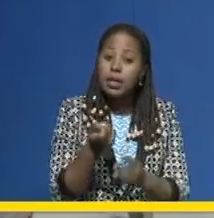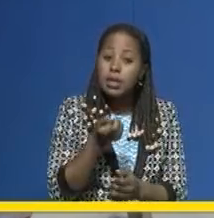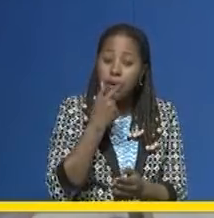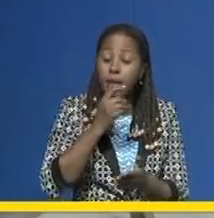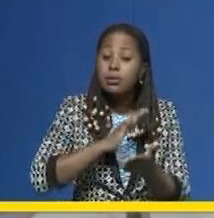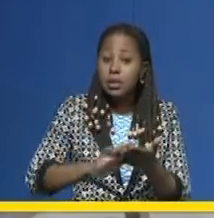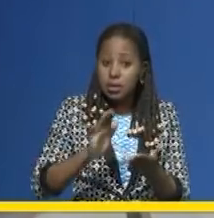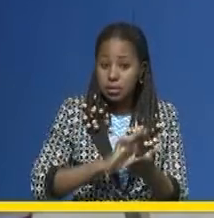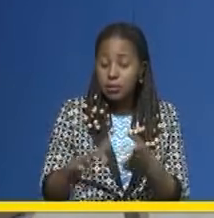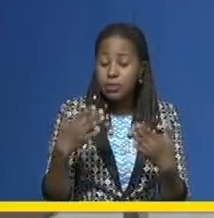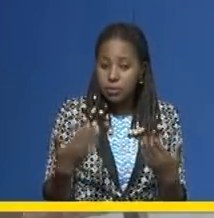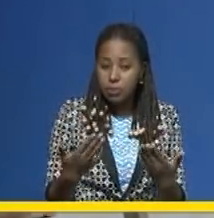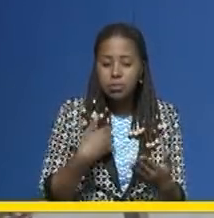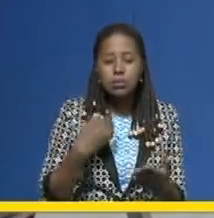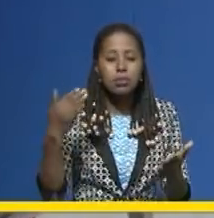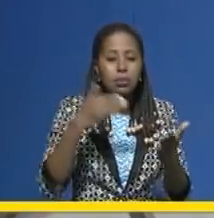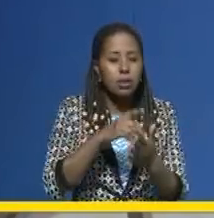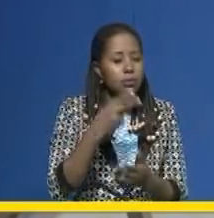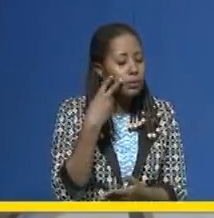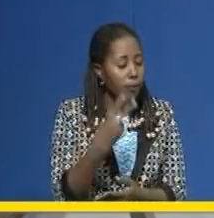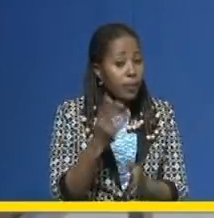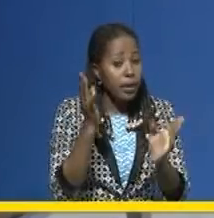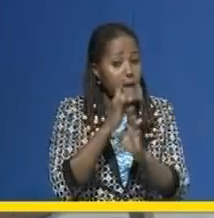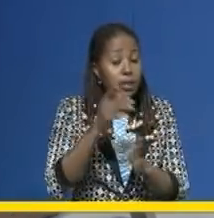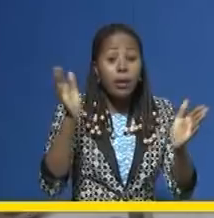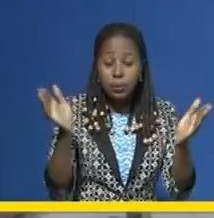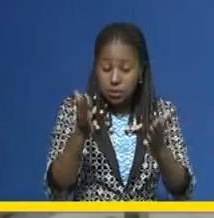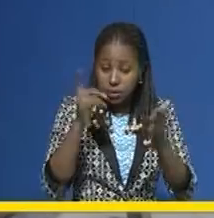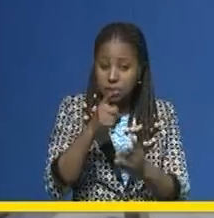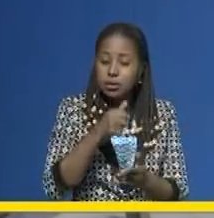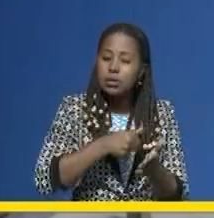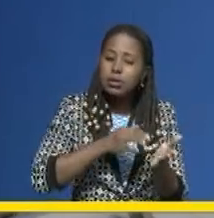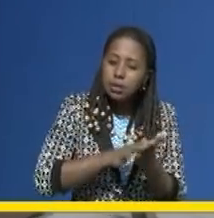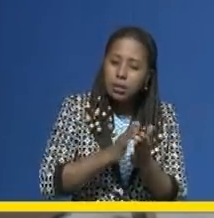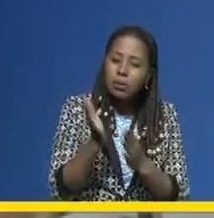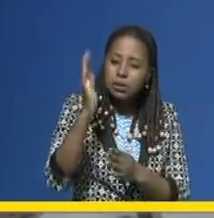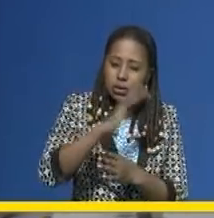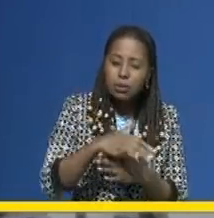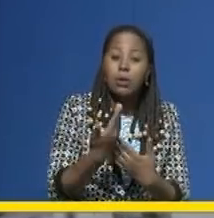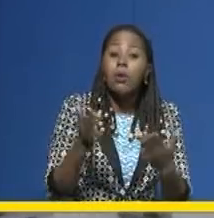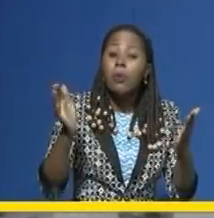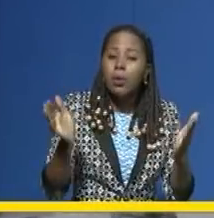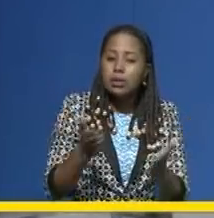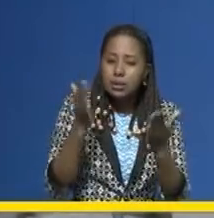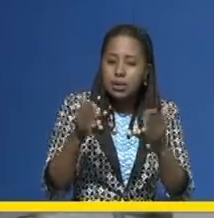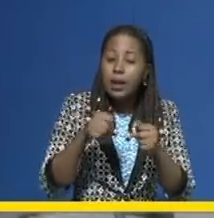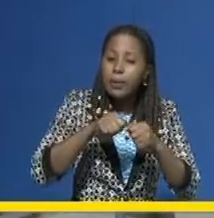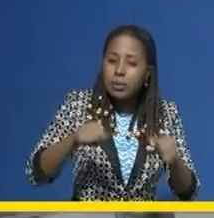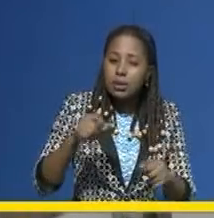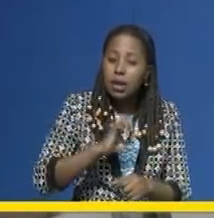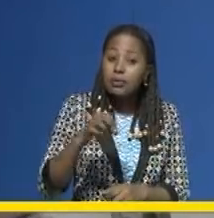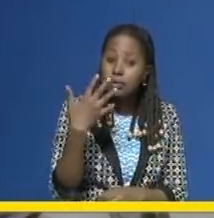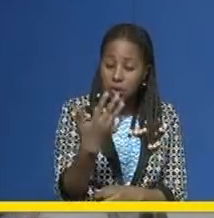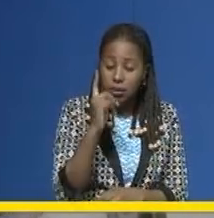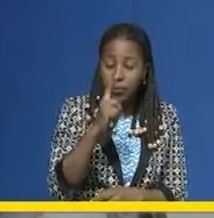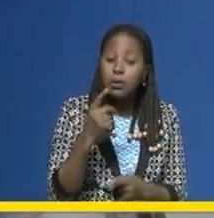za vitakasa mikono. Tumefika hapa na kuangalia hali ya uzalishaji, ambapo inaelezwa kwa siku wanazalisha milimita 5,000